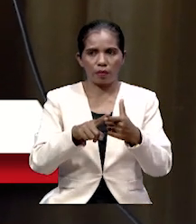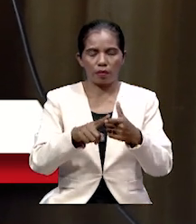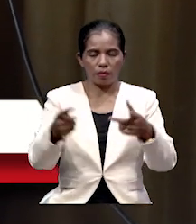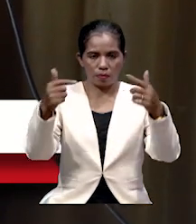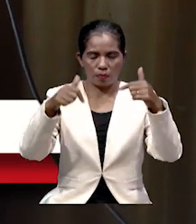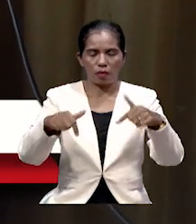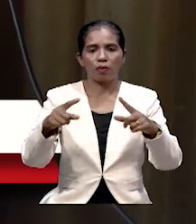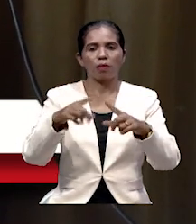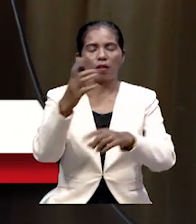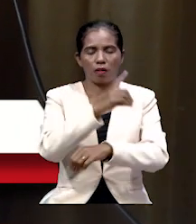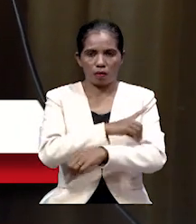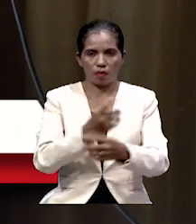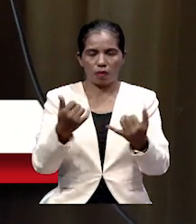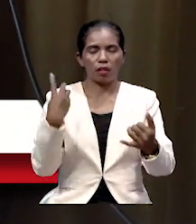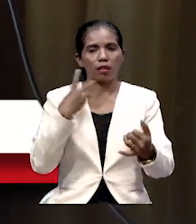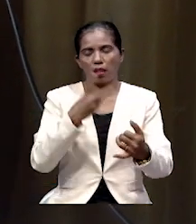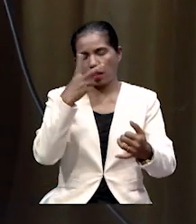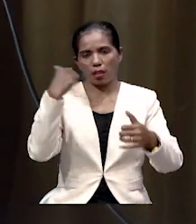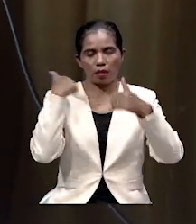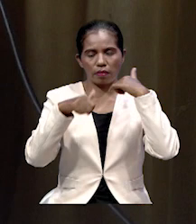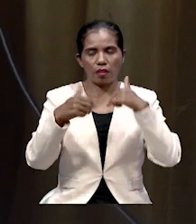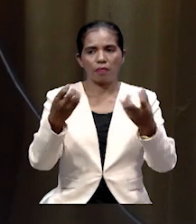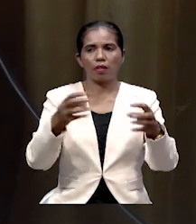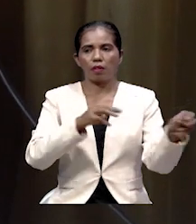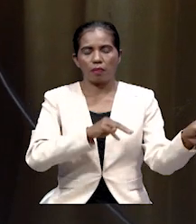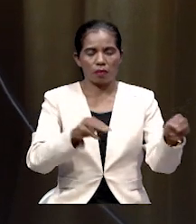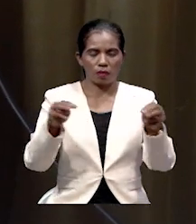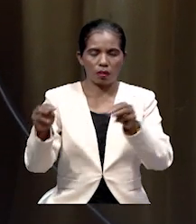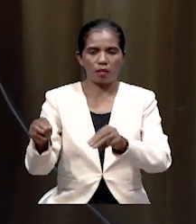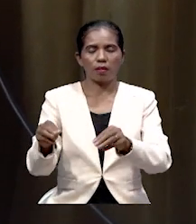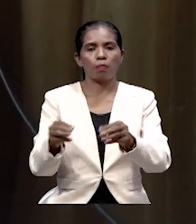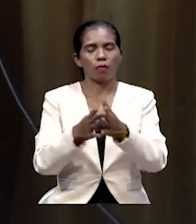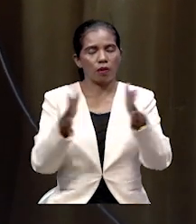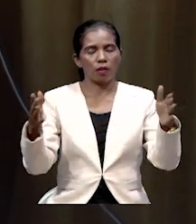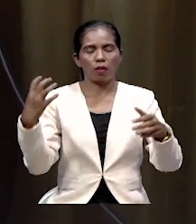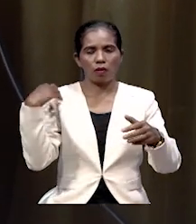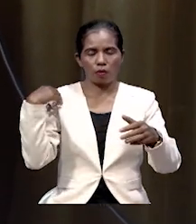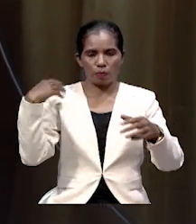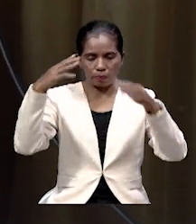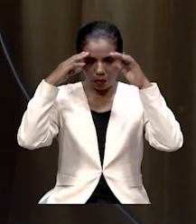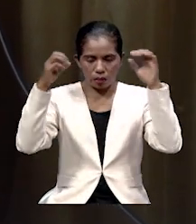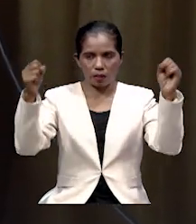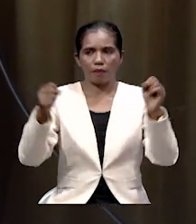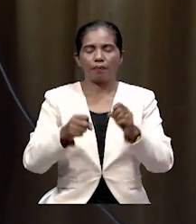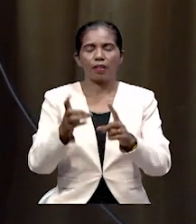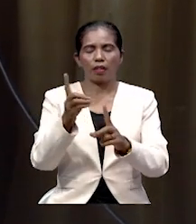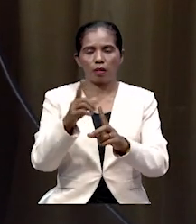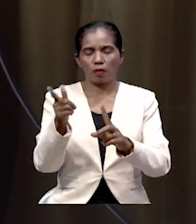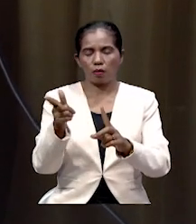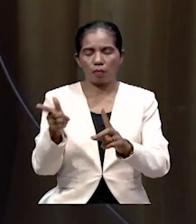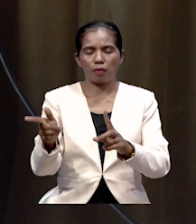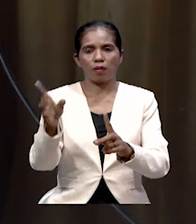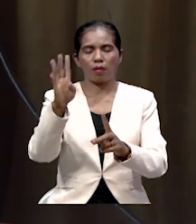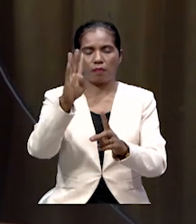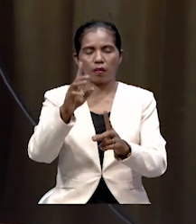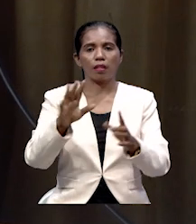loron ita rekata aktividade lobo kida maka ia mudan sabote a Palácio Presidente. Hahu hosi dia 20 de maio en hira sermone ramata